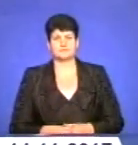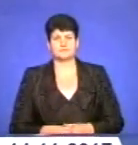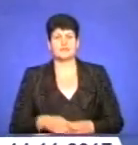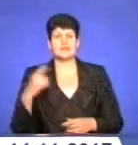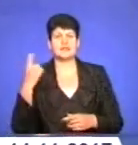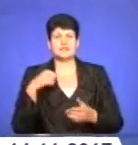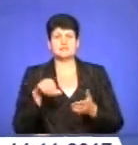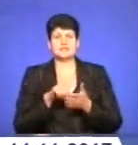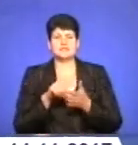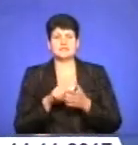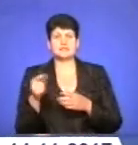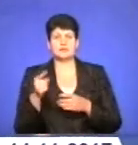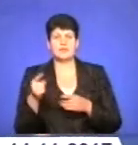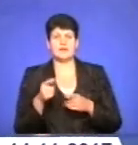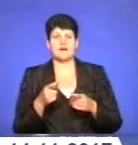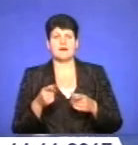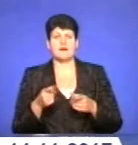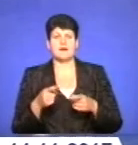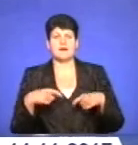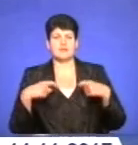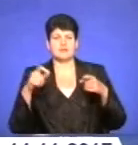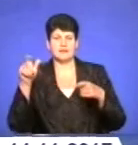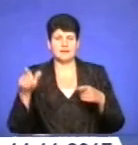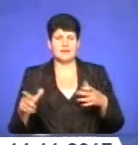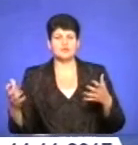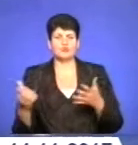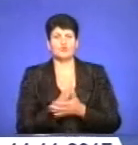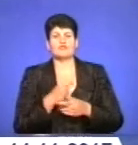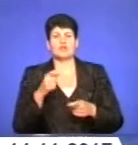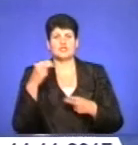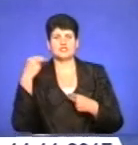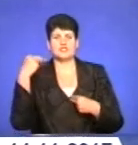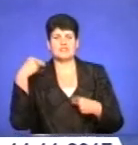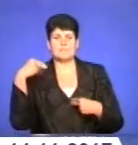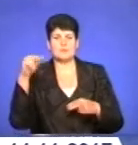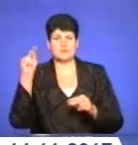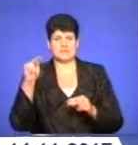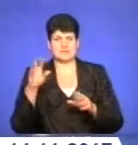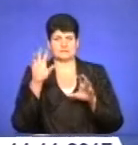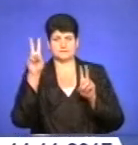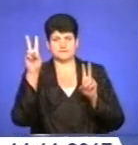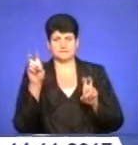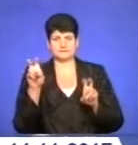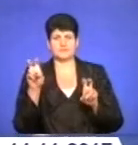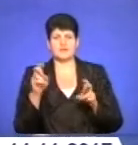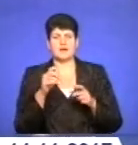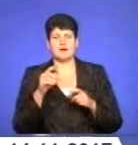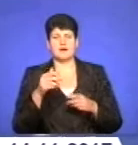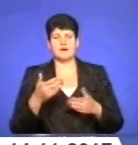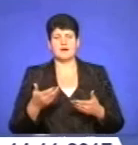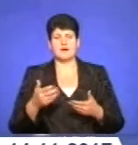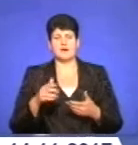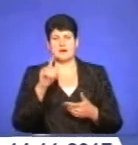Єдиний представник з Тернопільщини, атлет Олег Дикий, здобув чемпіонський титул на Кубку України з греко-римської боротьби серед юніорів у